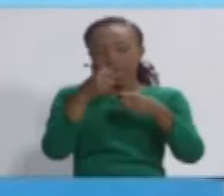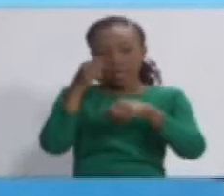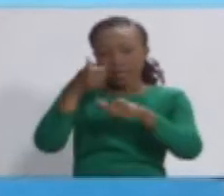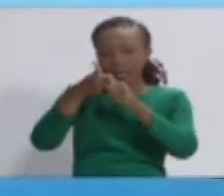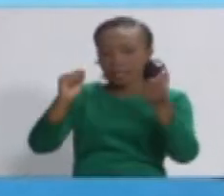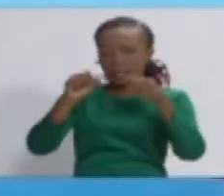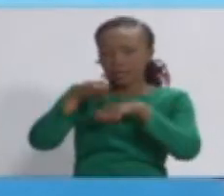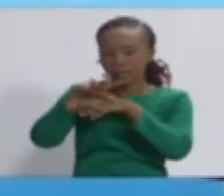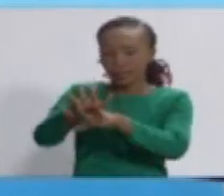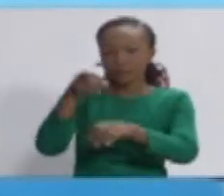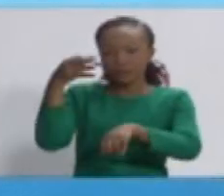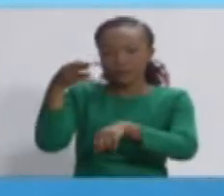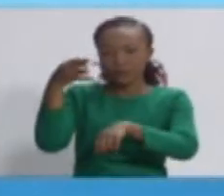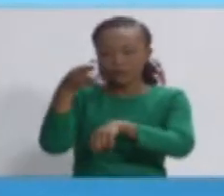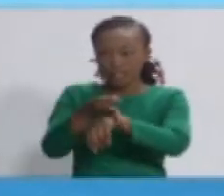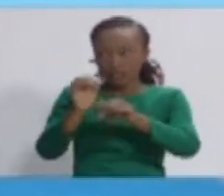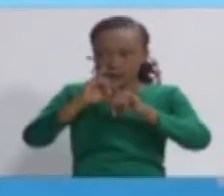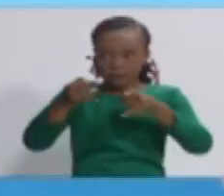taarifa zisizo za ukweli.